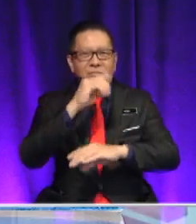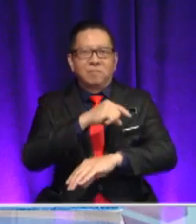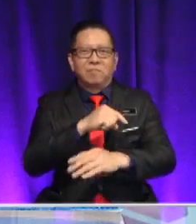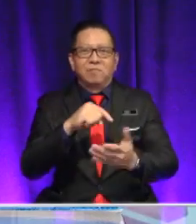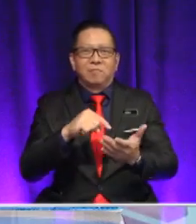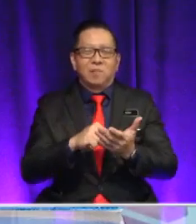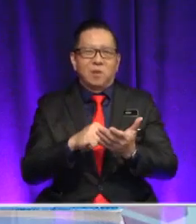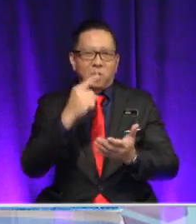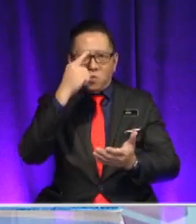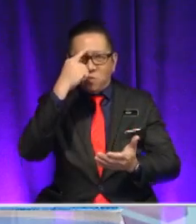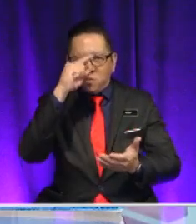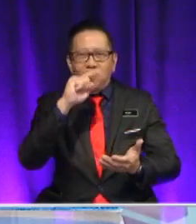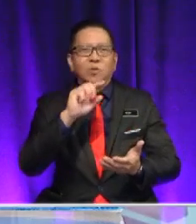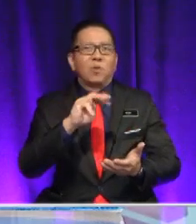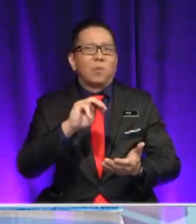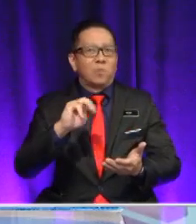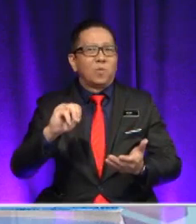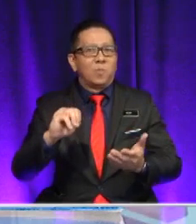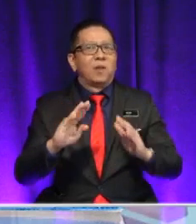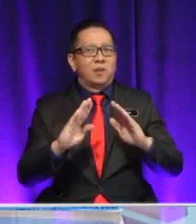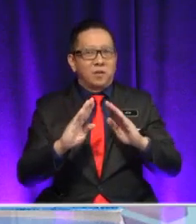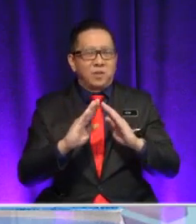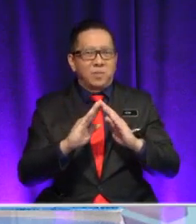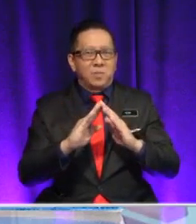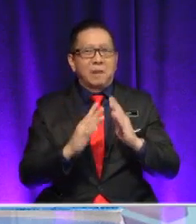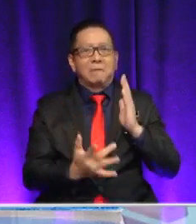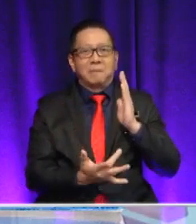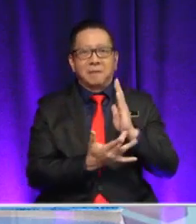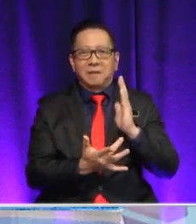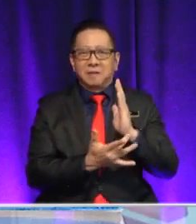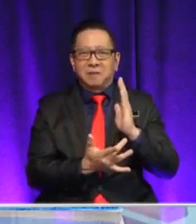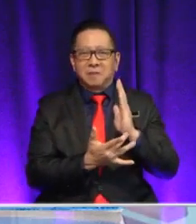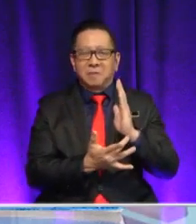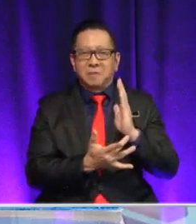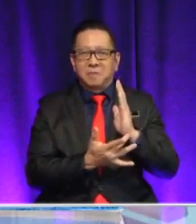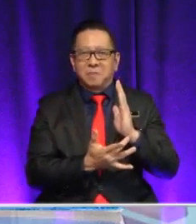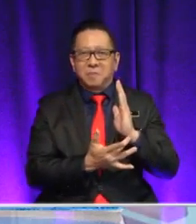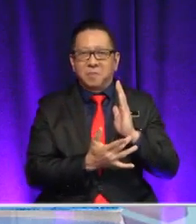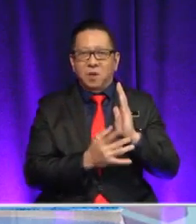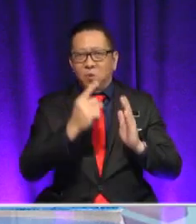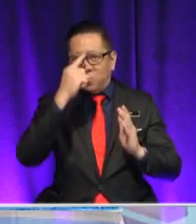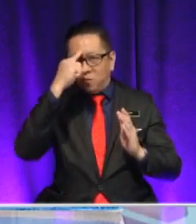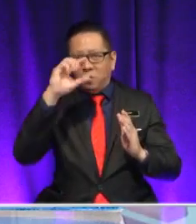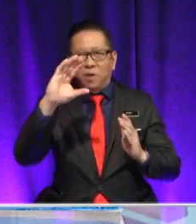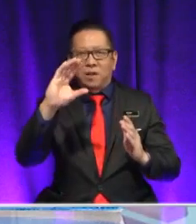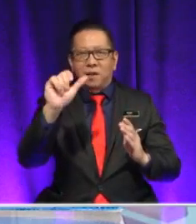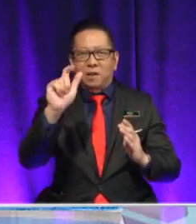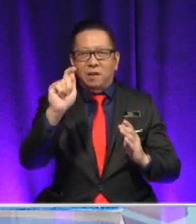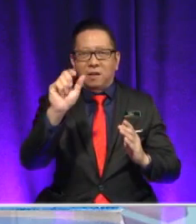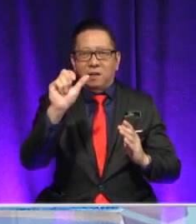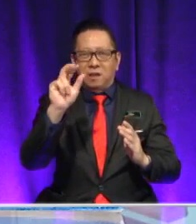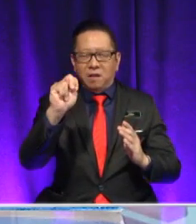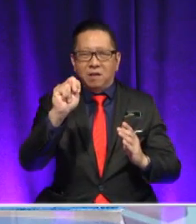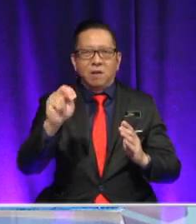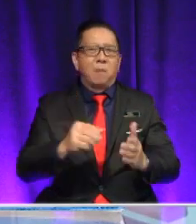rumah hari ini kita akan belajar bidang menggambar yaitu chatan teknik basah atas